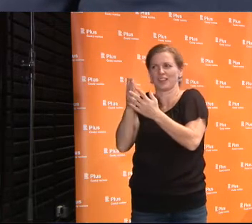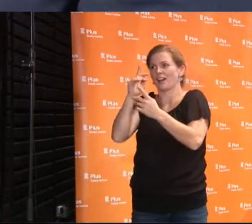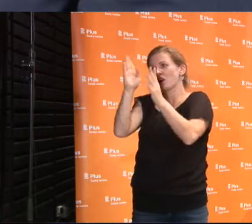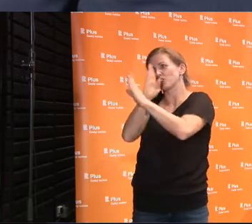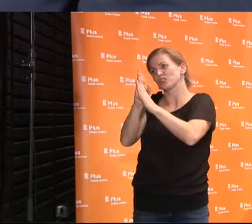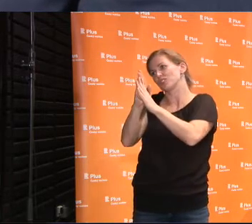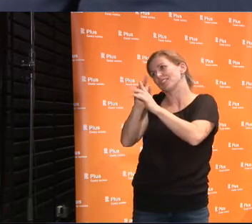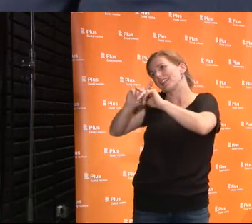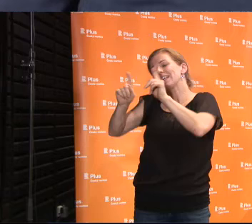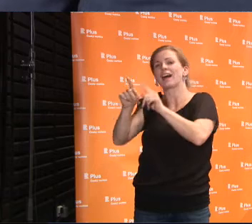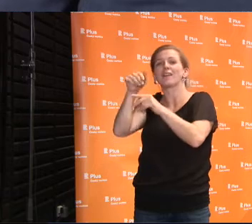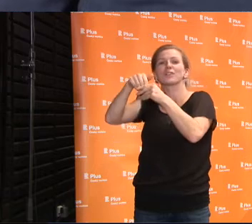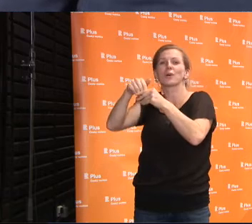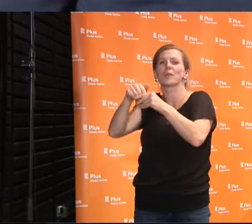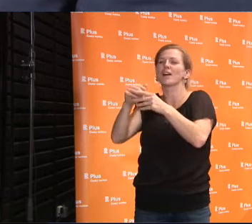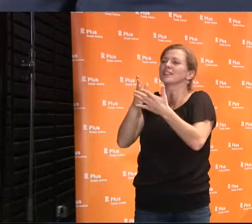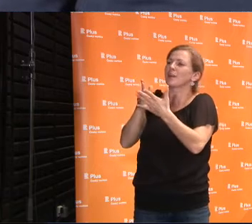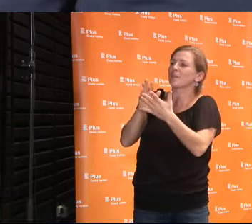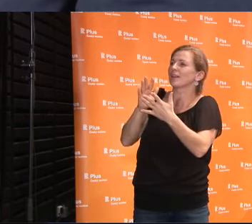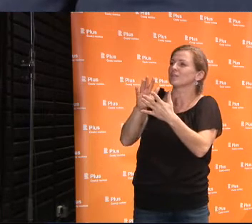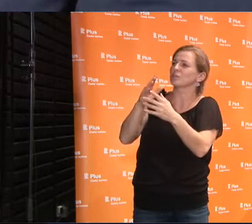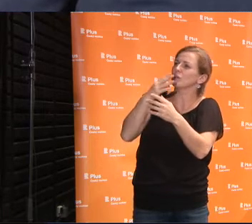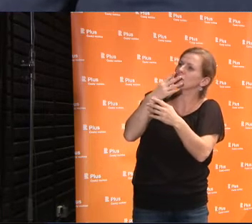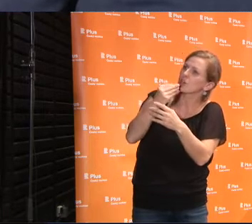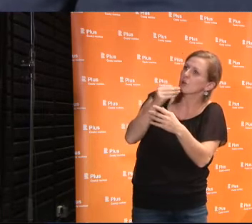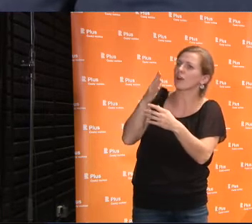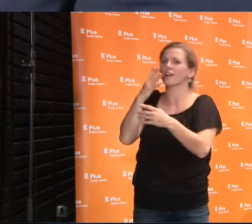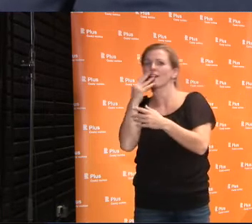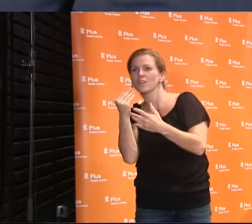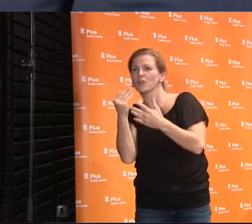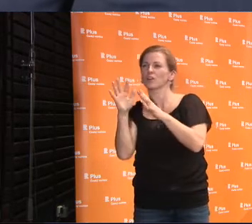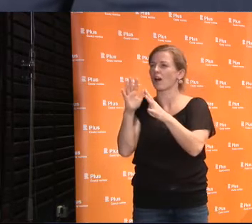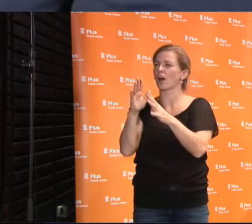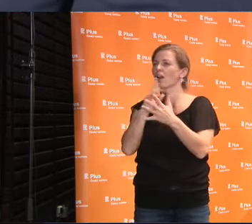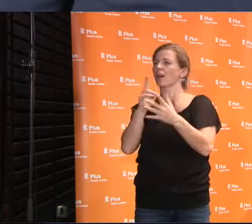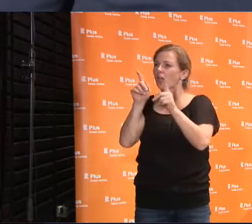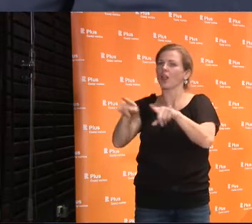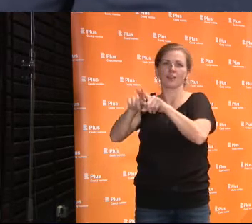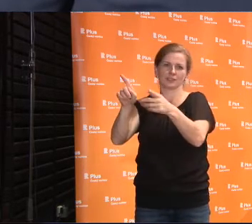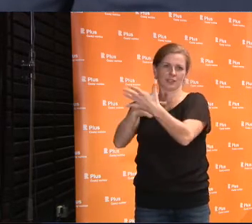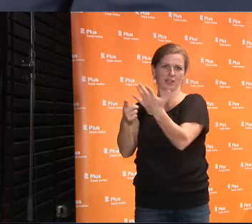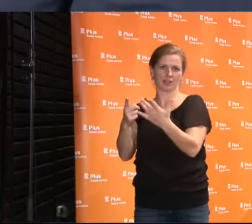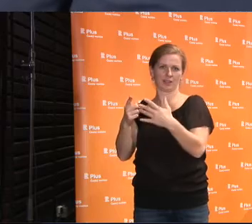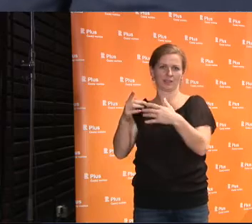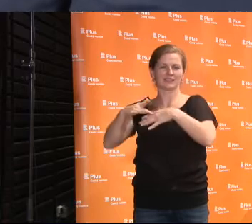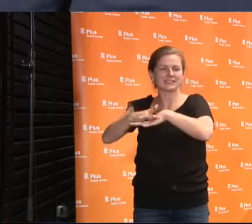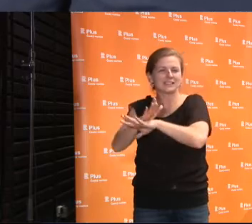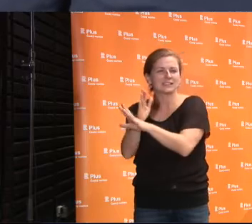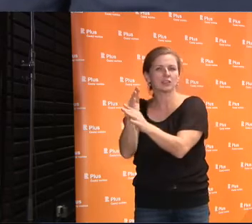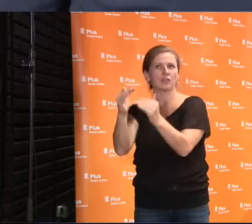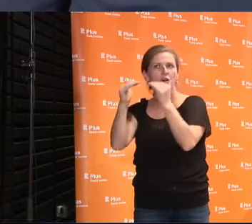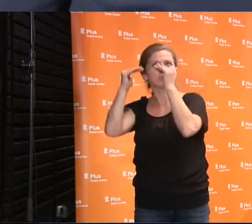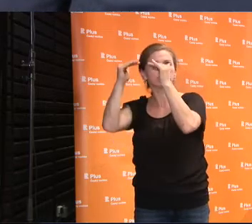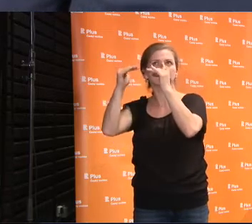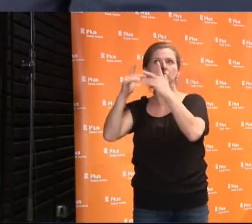jistou nepravděpodobností nebo nevýhodností, která může být výhodná, anebo naopak citově daleko hodnotnější než